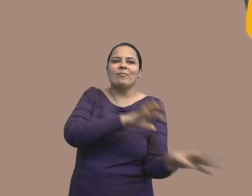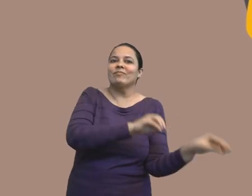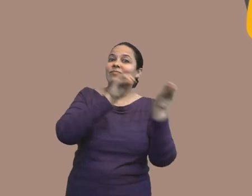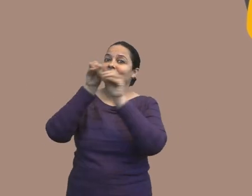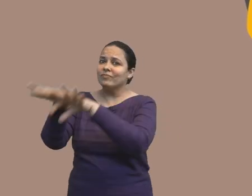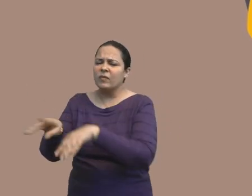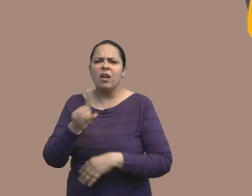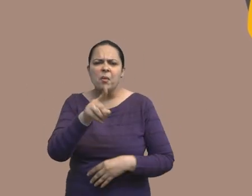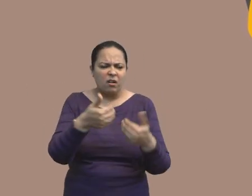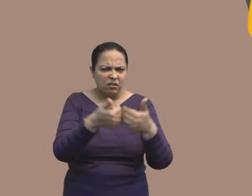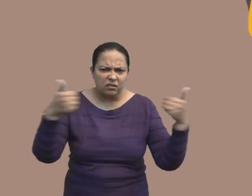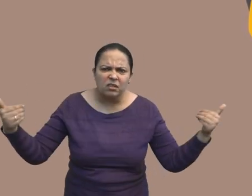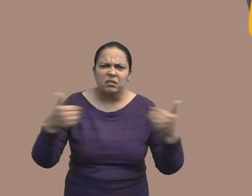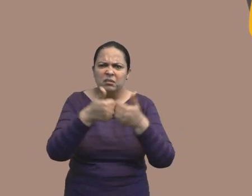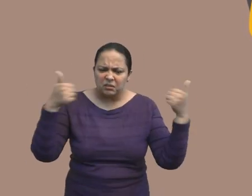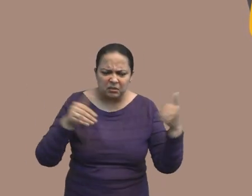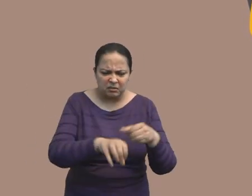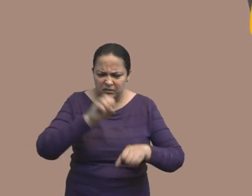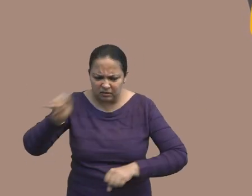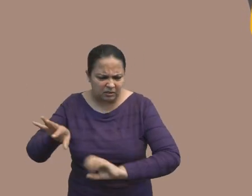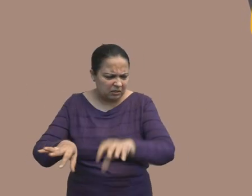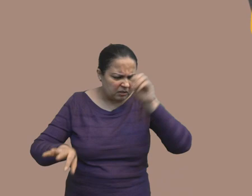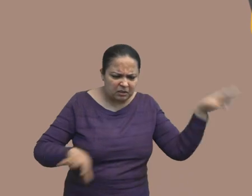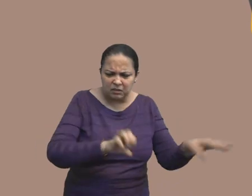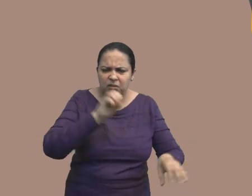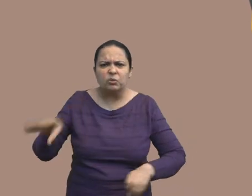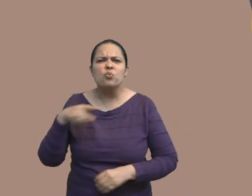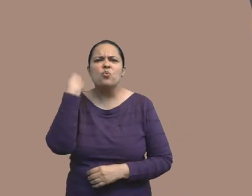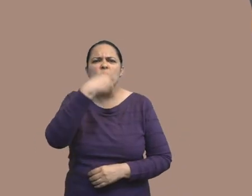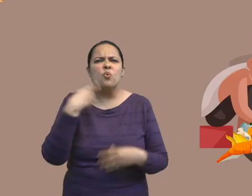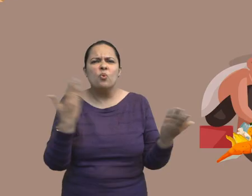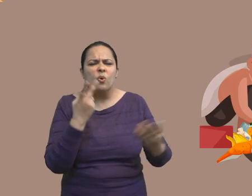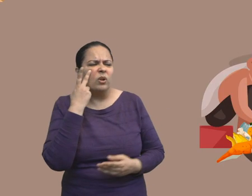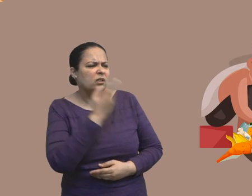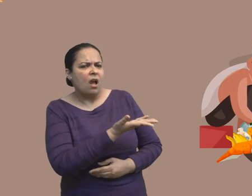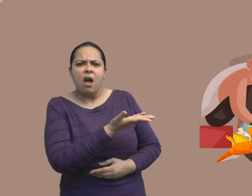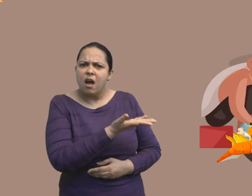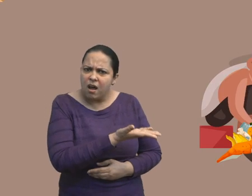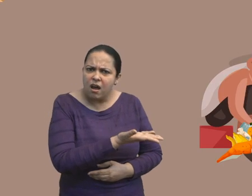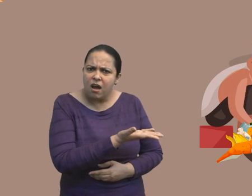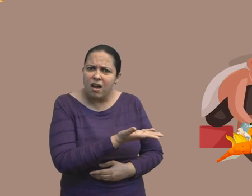पर यह कचरा कौन अलग कर रहा है? आइए देखें।